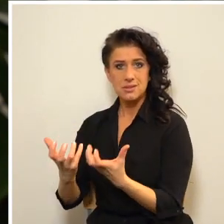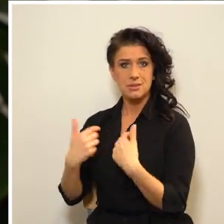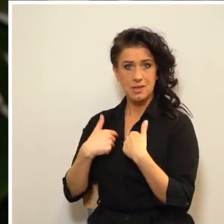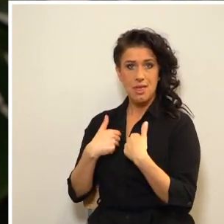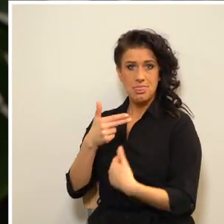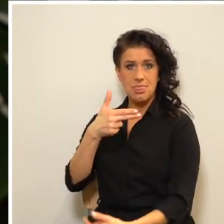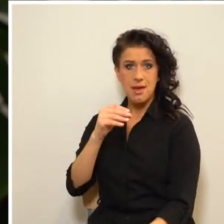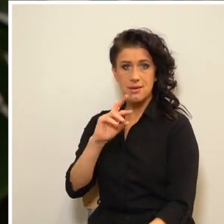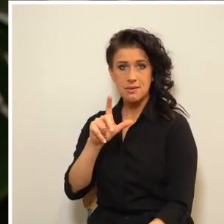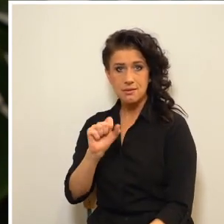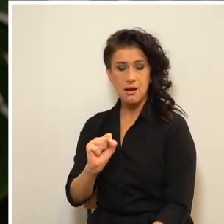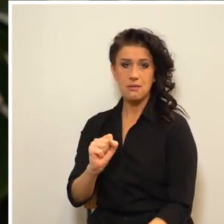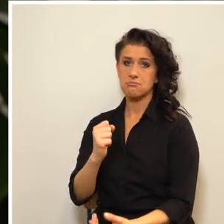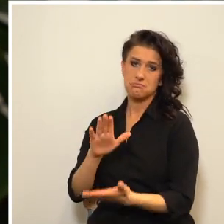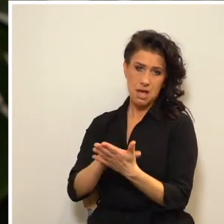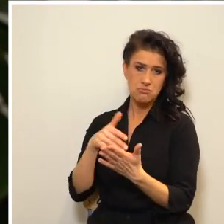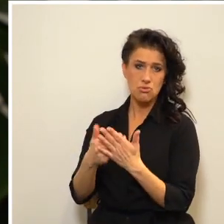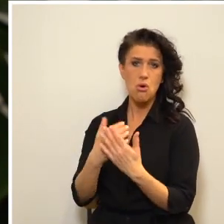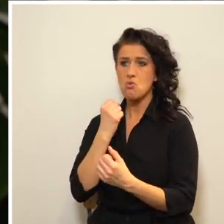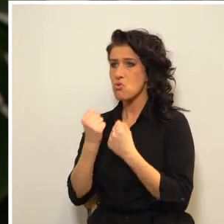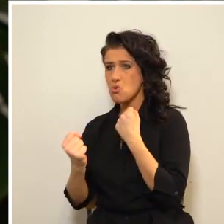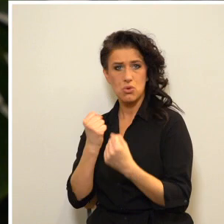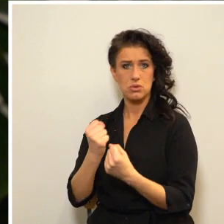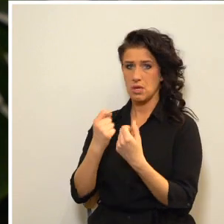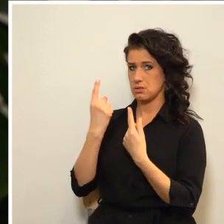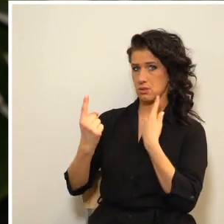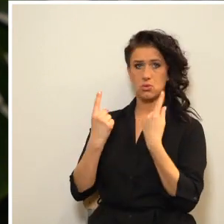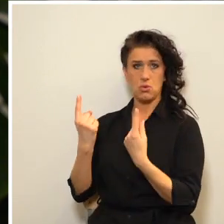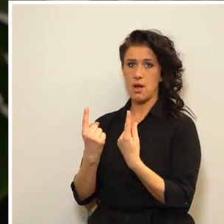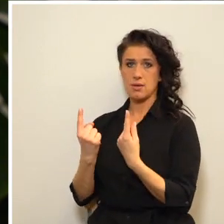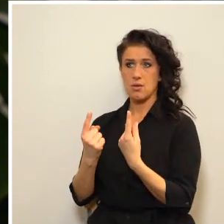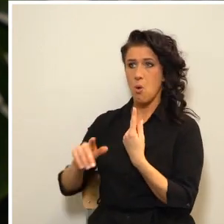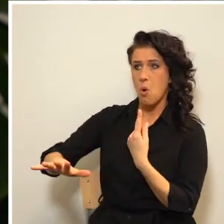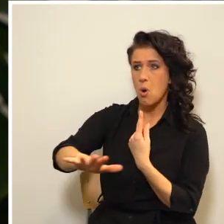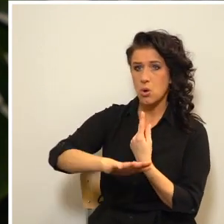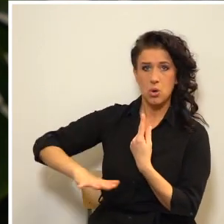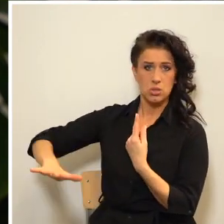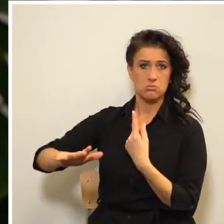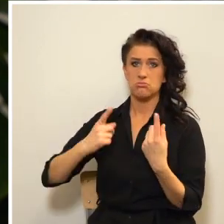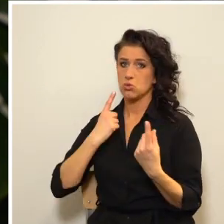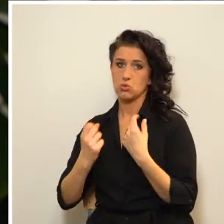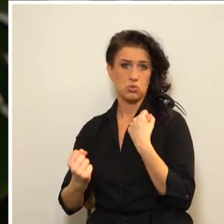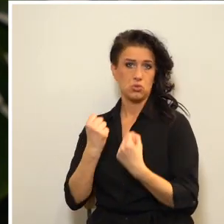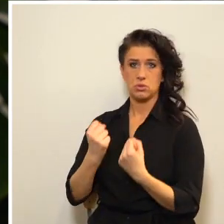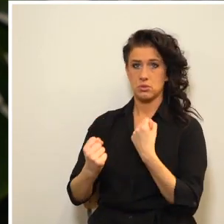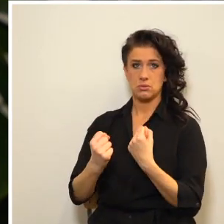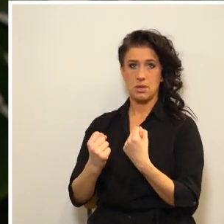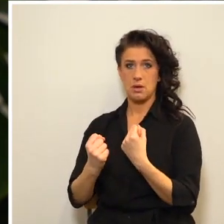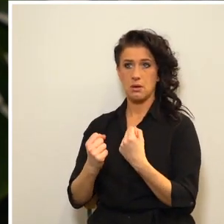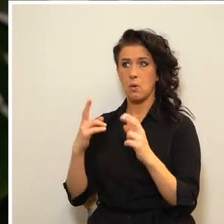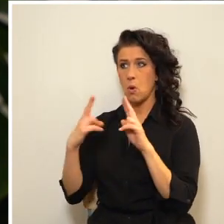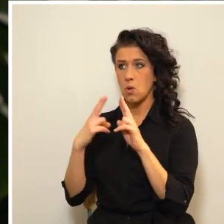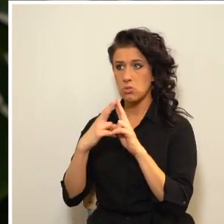traumatyczna bo zwykle dzieje się w bardzo trudnych okolicznościach że to zetknięcie z